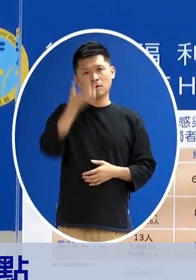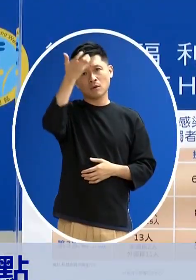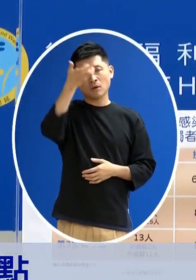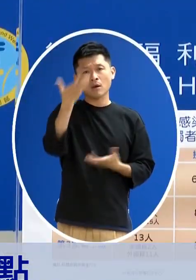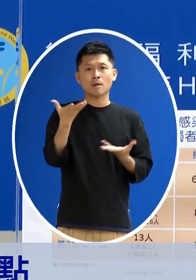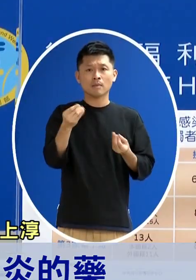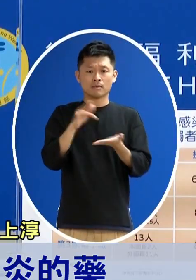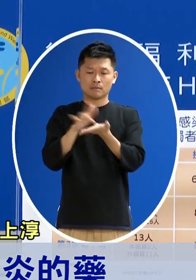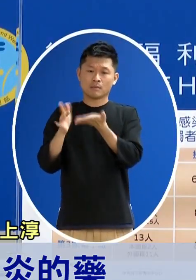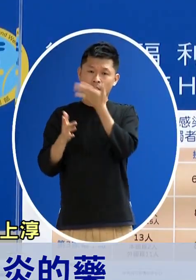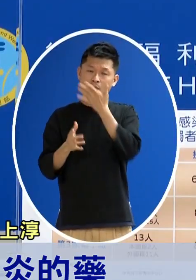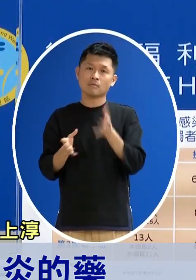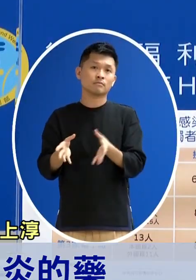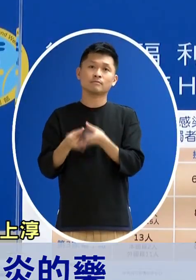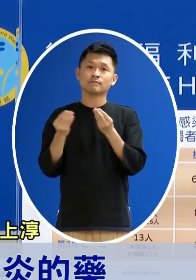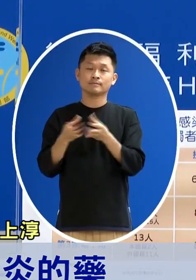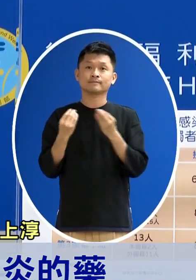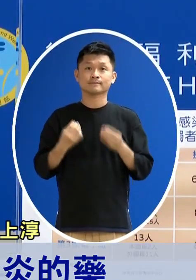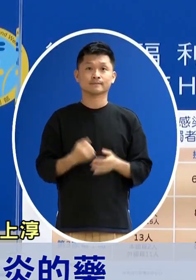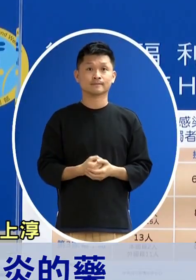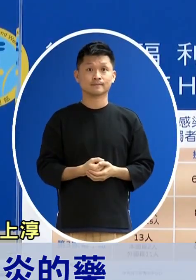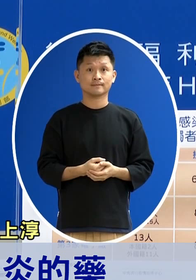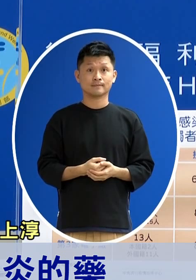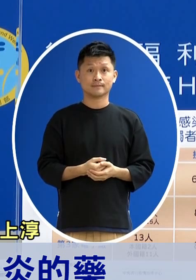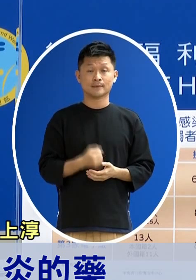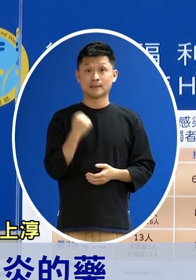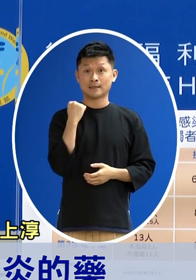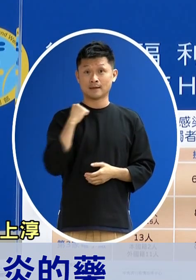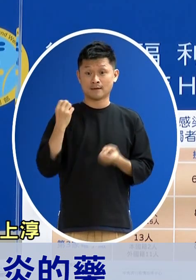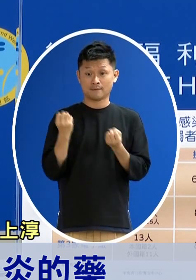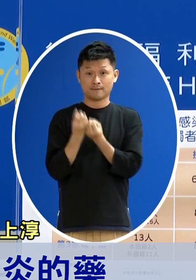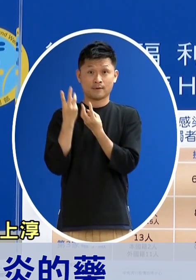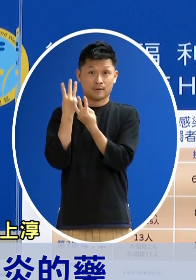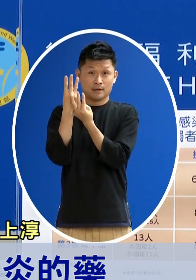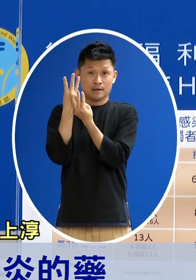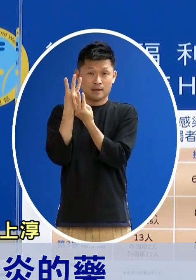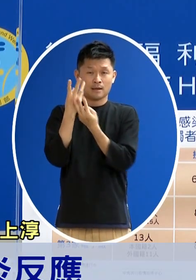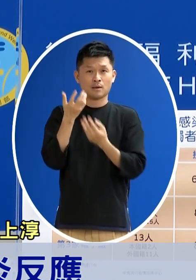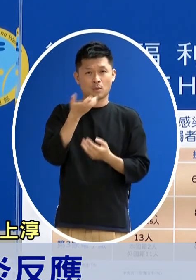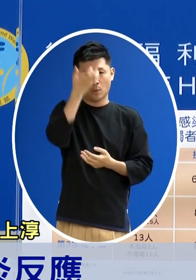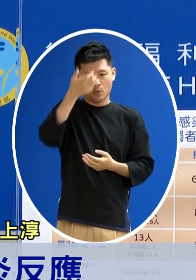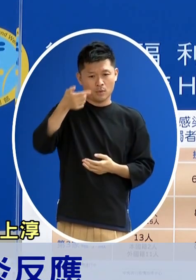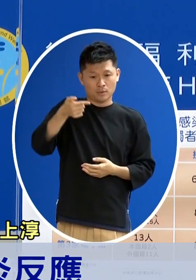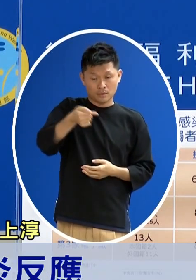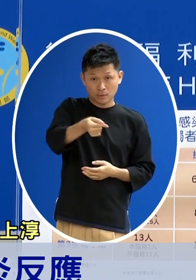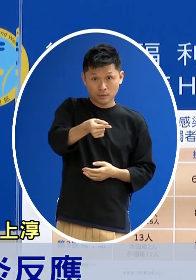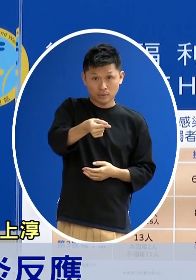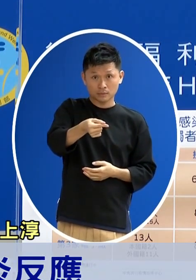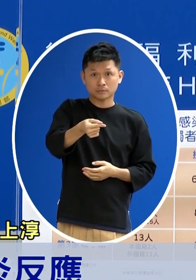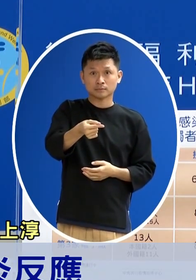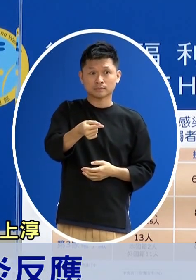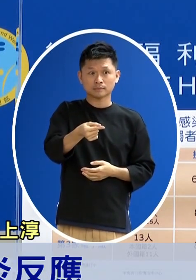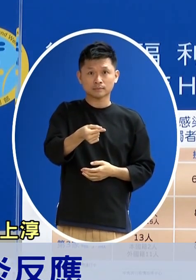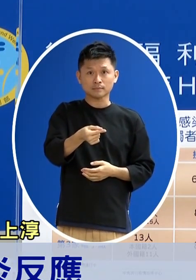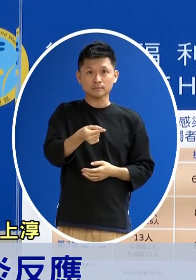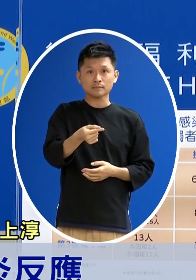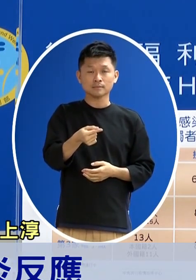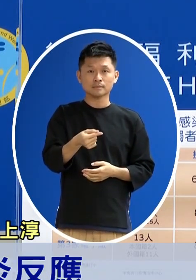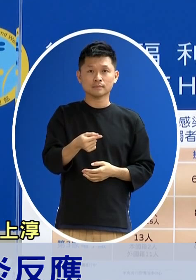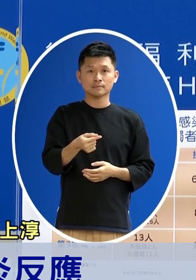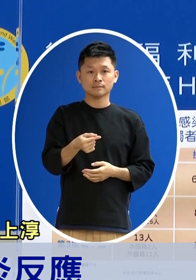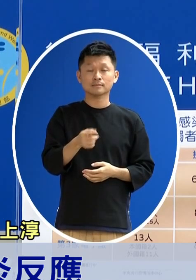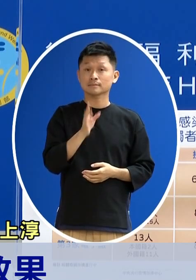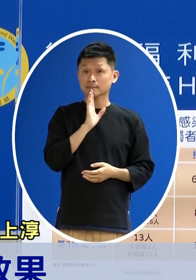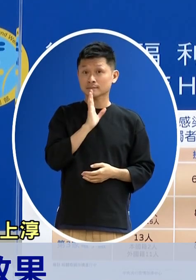一点。 理论上当然我们抗发炎抗消炎的这些药物当然有可能减少我们的发炎的反